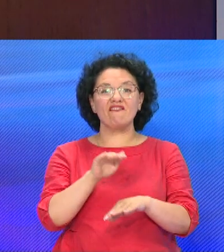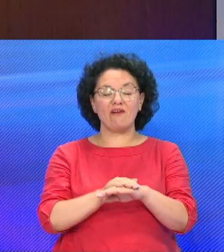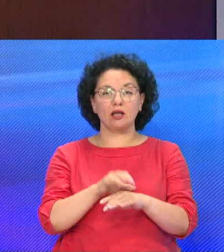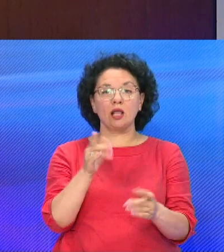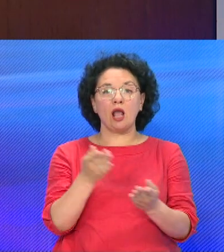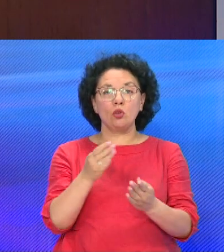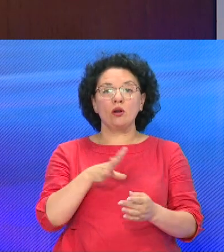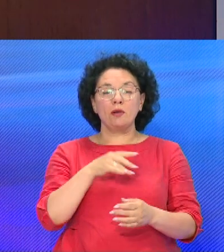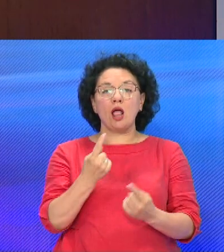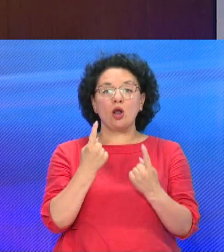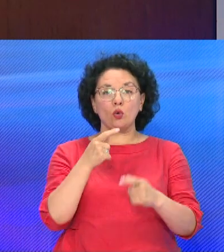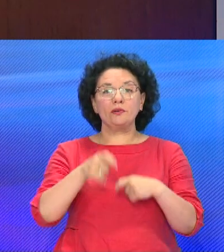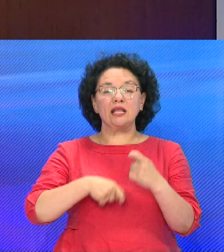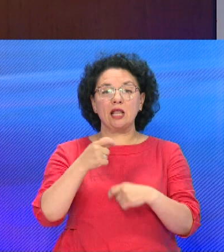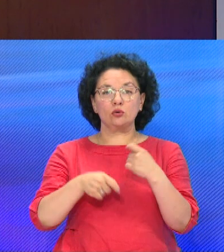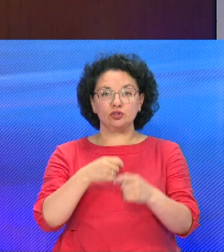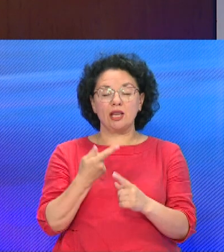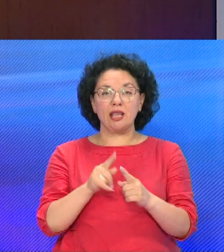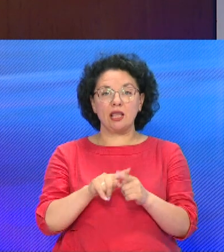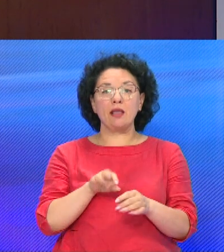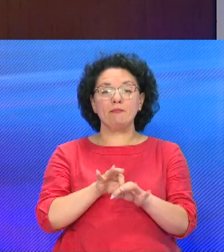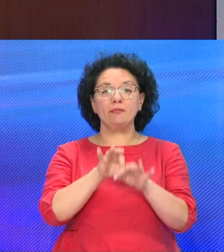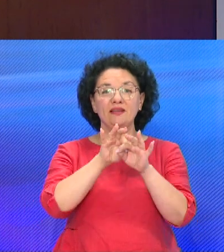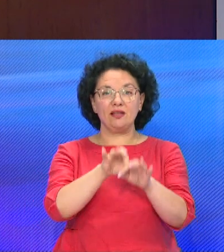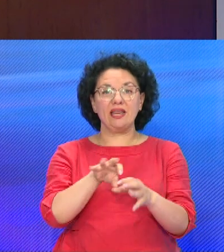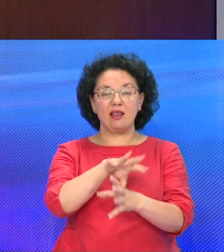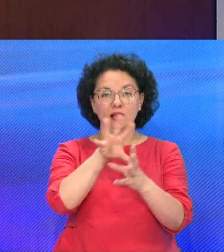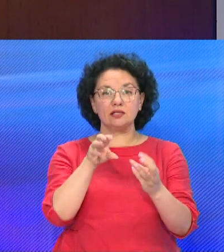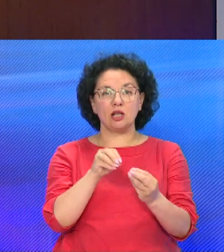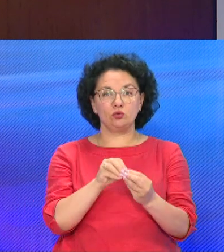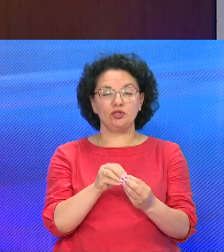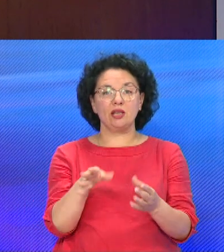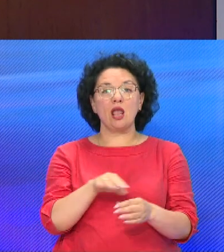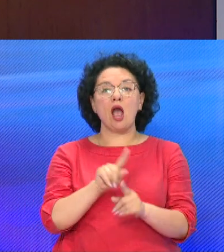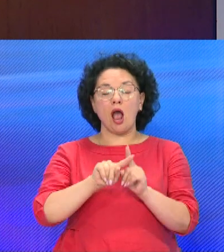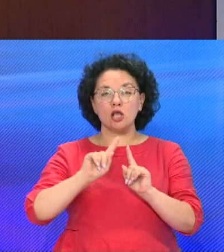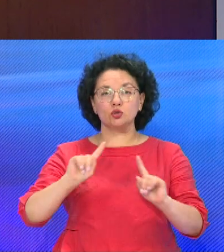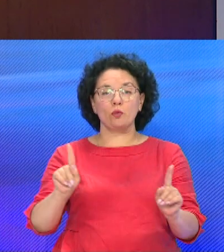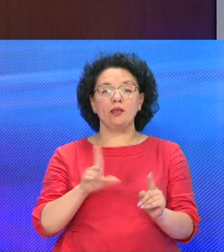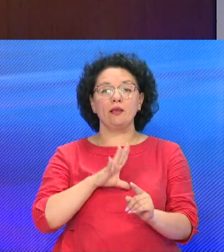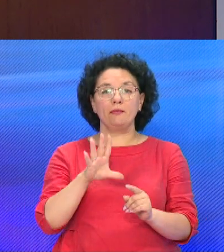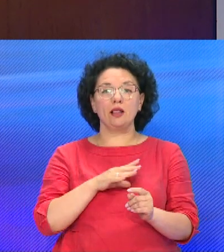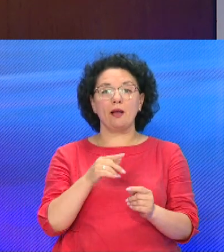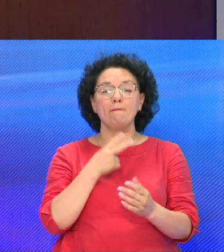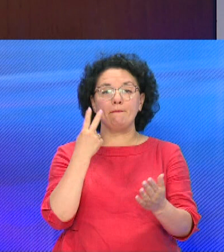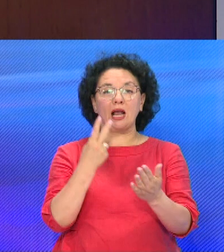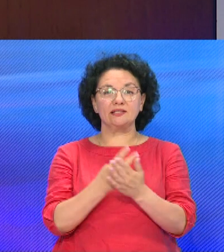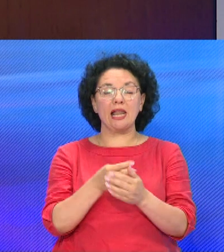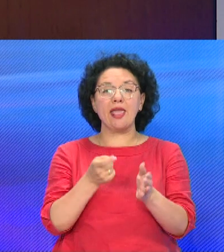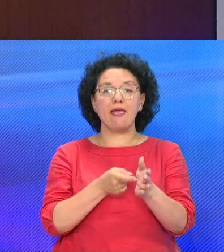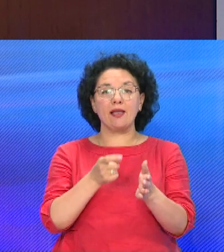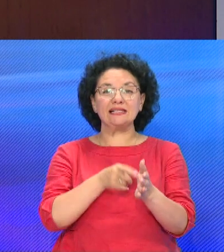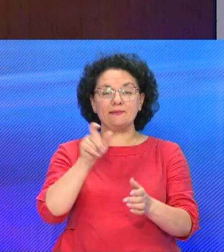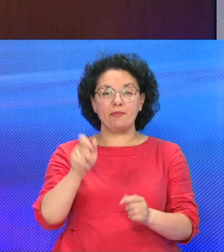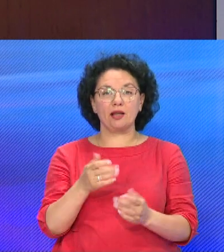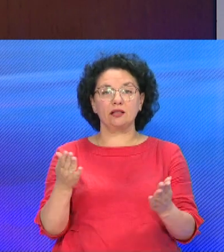прийомлення отримала становчу оцінку спеціалістів контрольного відомства. Особливо показальним у гэтым плані, по меркуванню експертів,